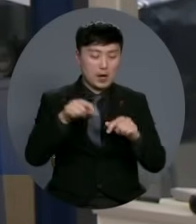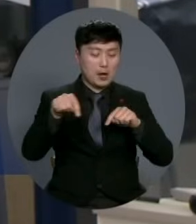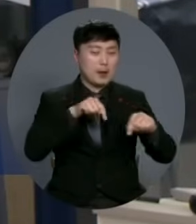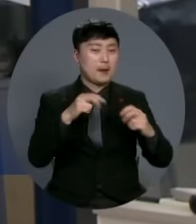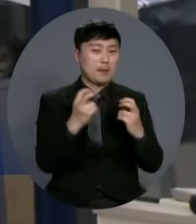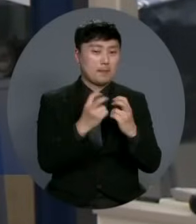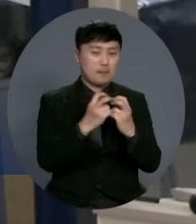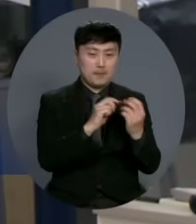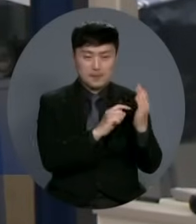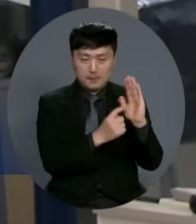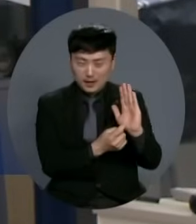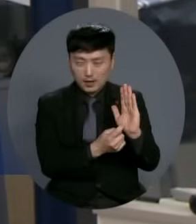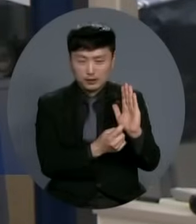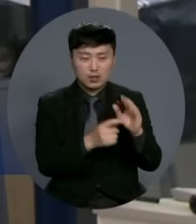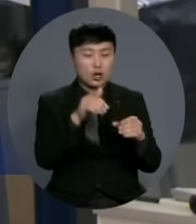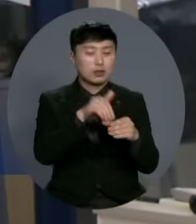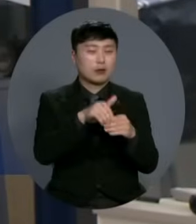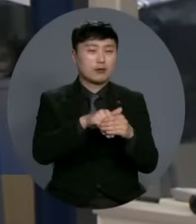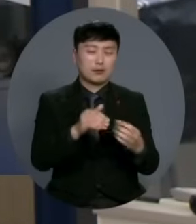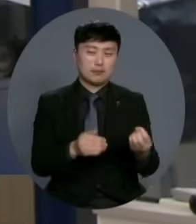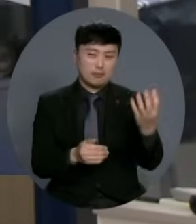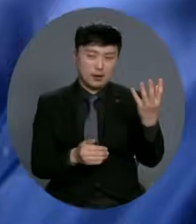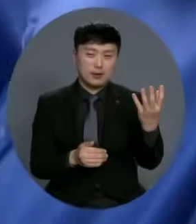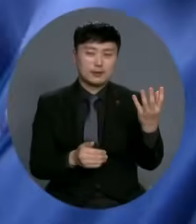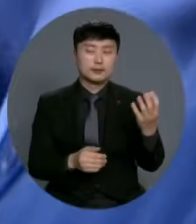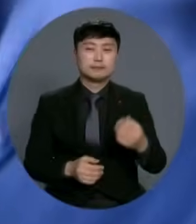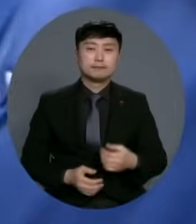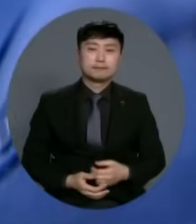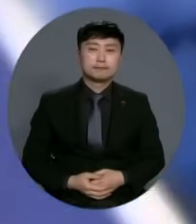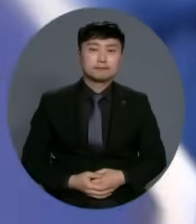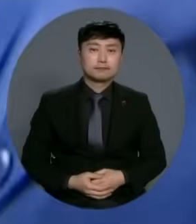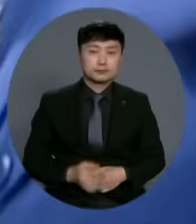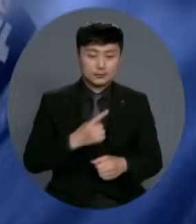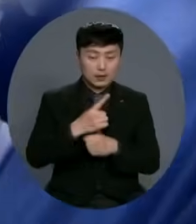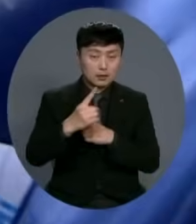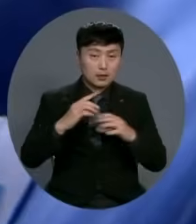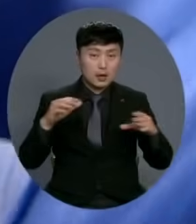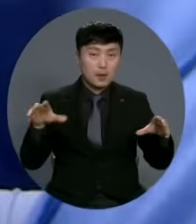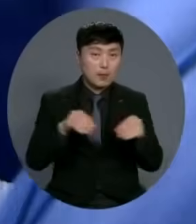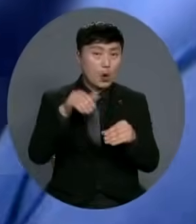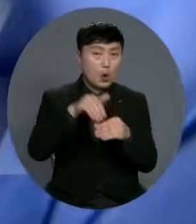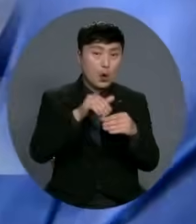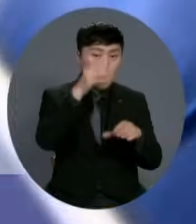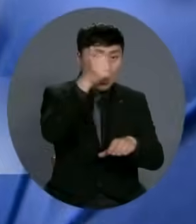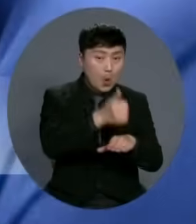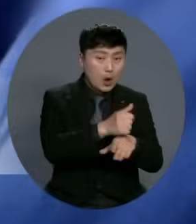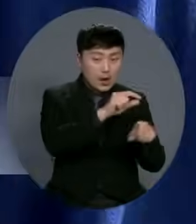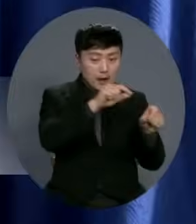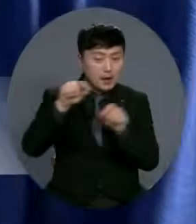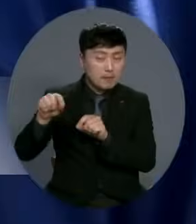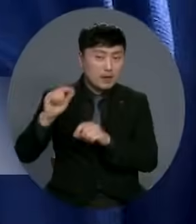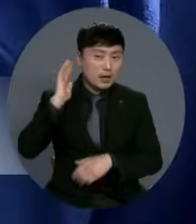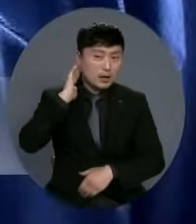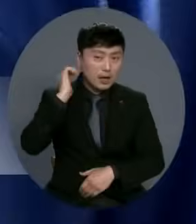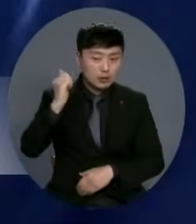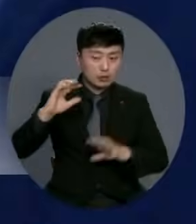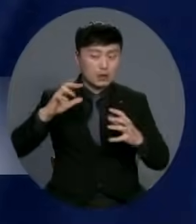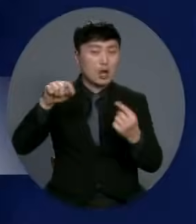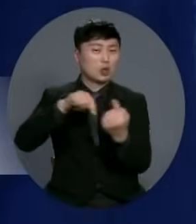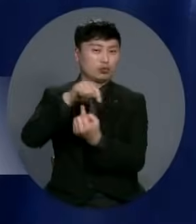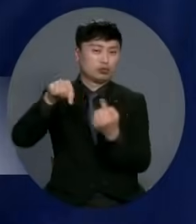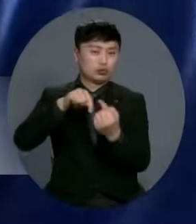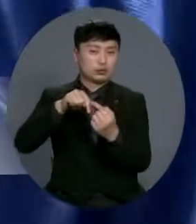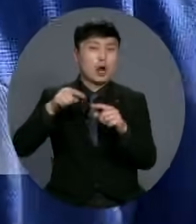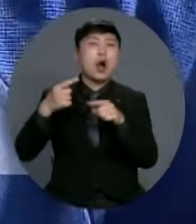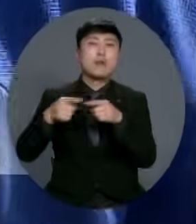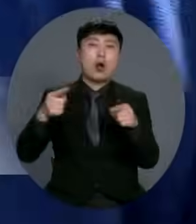낸다면 충분히 끌어올릴 수 있다고 생각하고 있습니다 내년 총선 결과는 대통령 국정운영을 평가하는 지표가 될